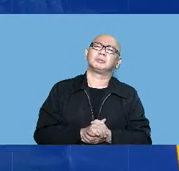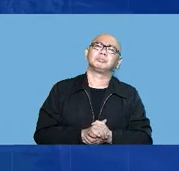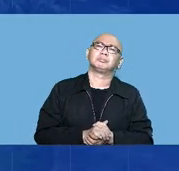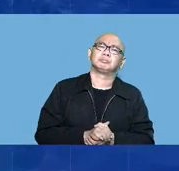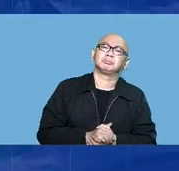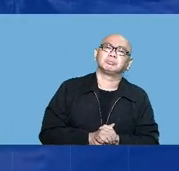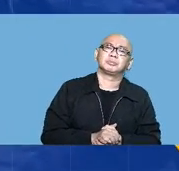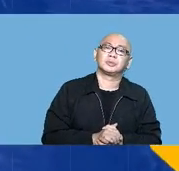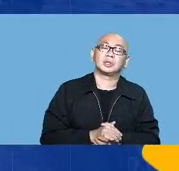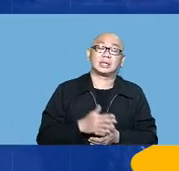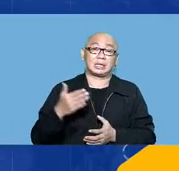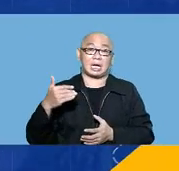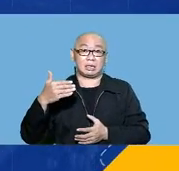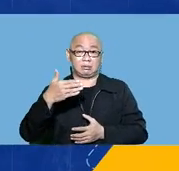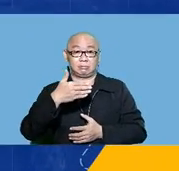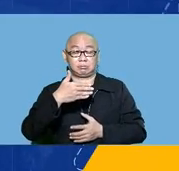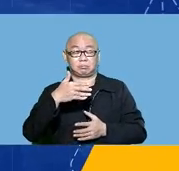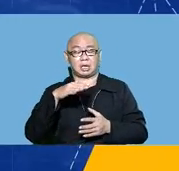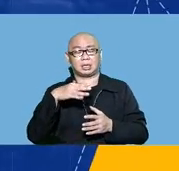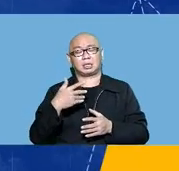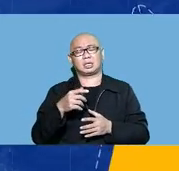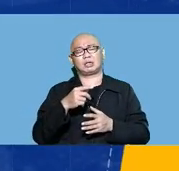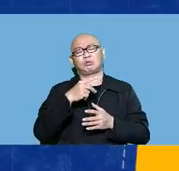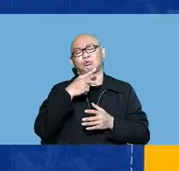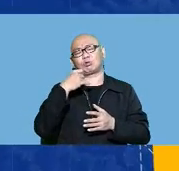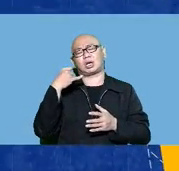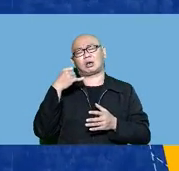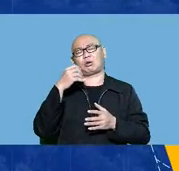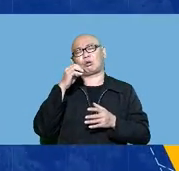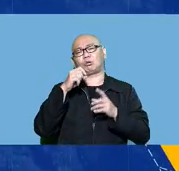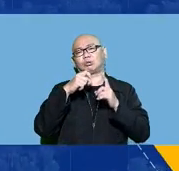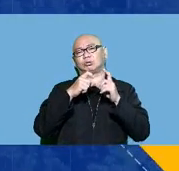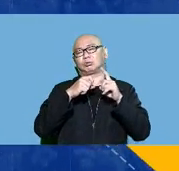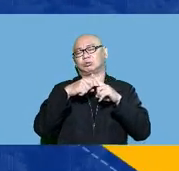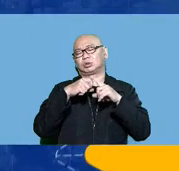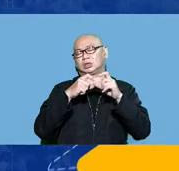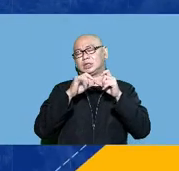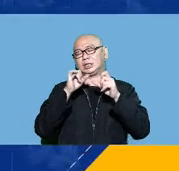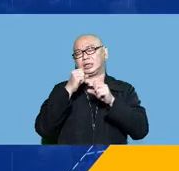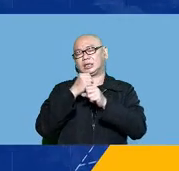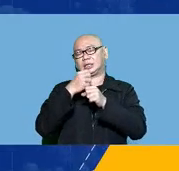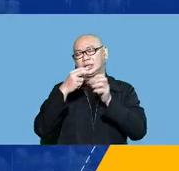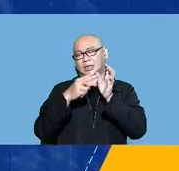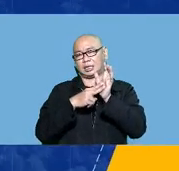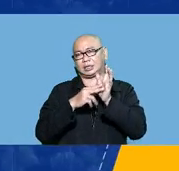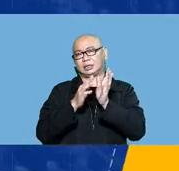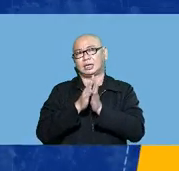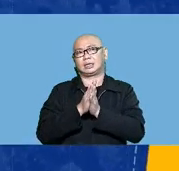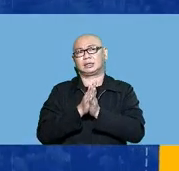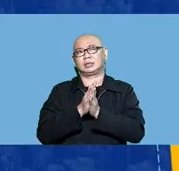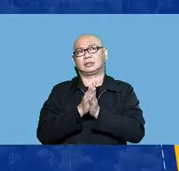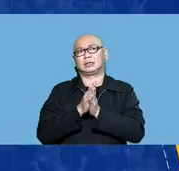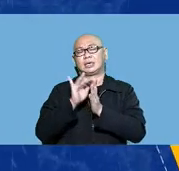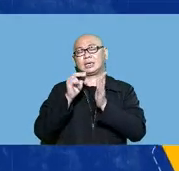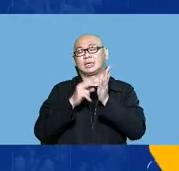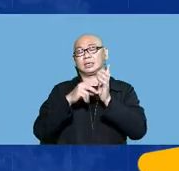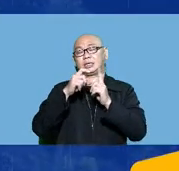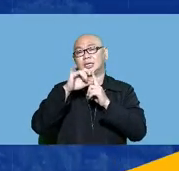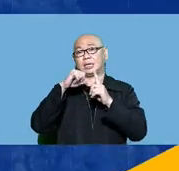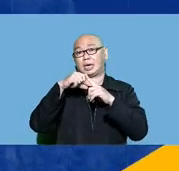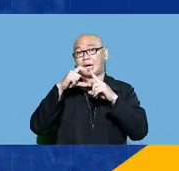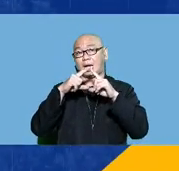ikan yang mati karena kekurangan oksigen seperti itu. Dan indikasinya itu kalau